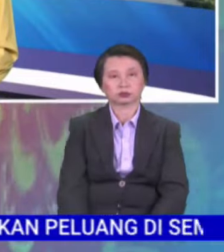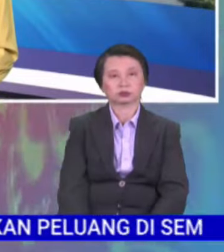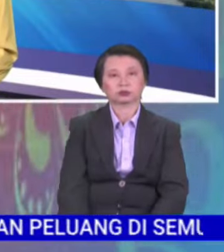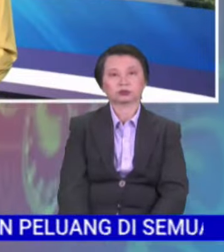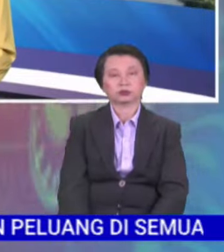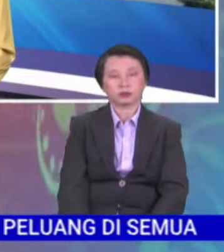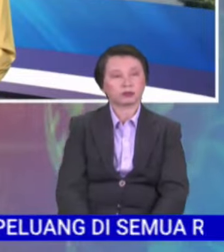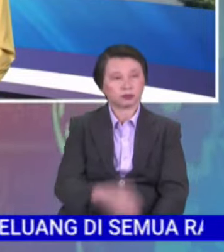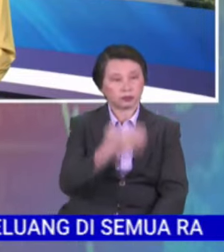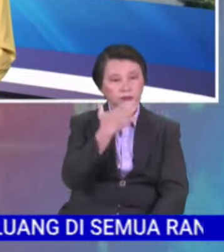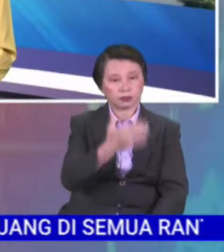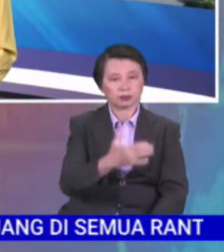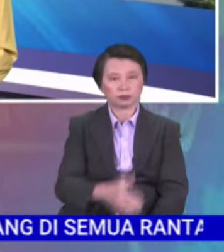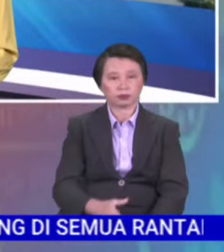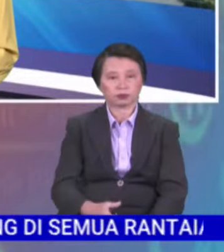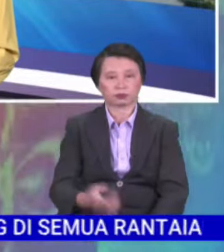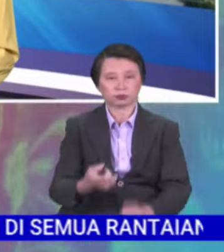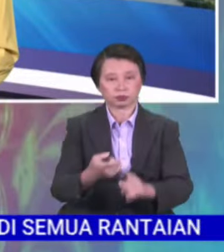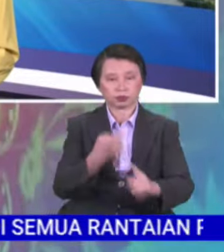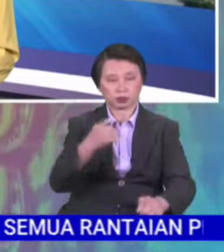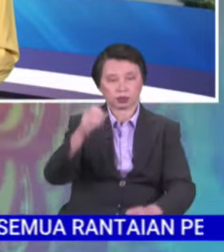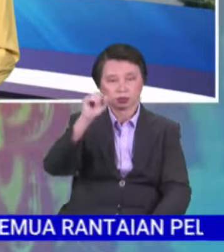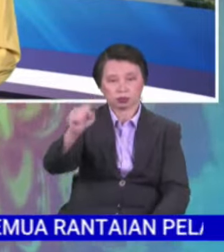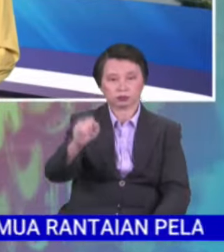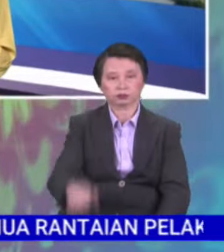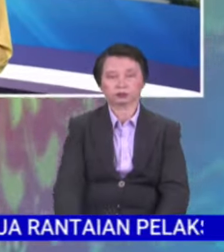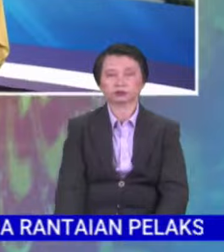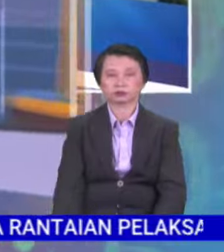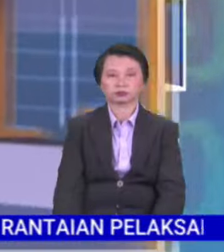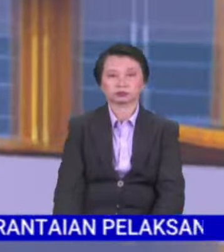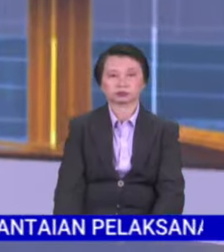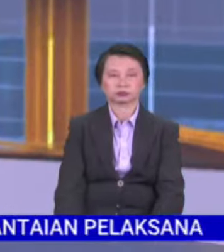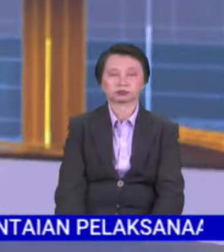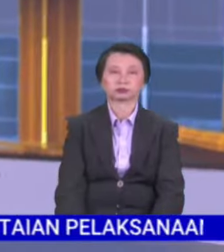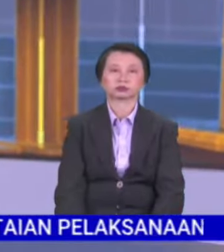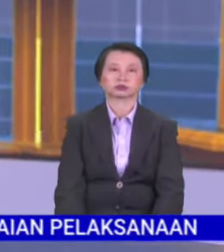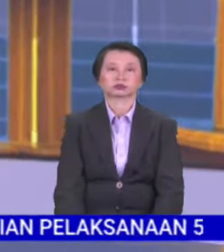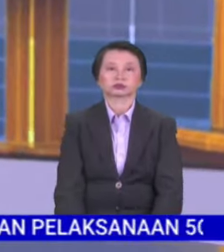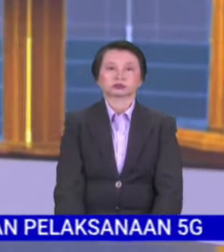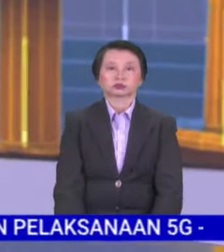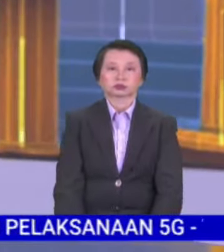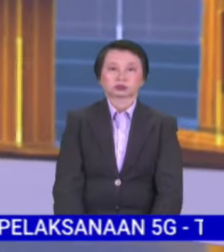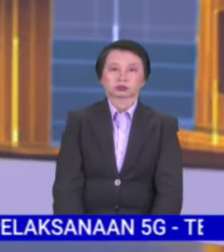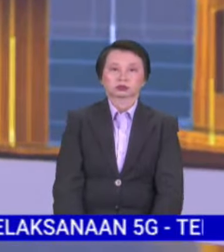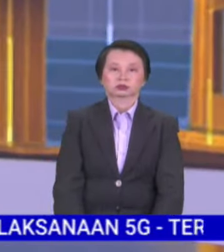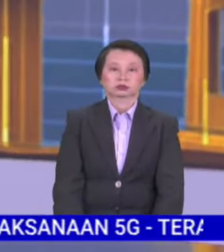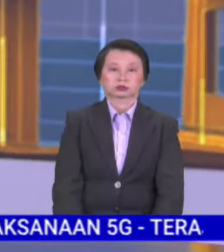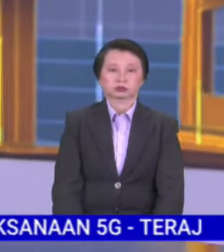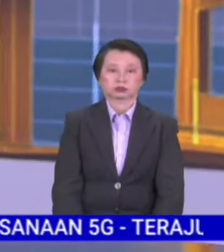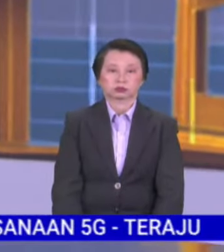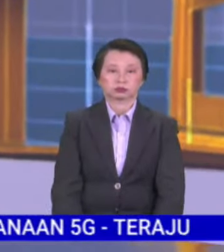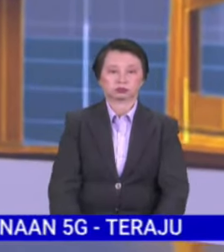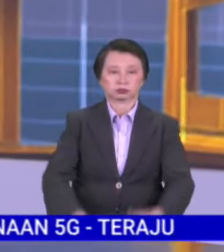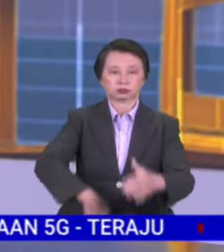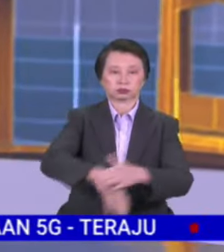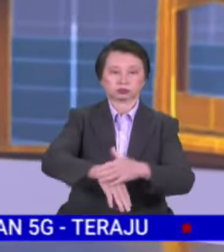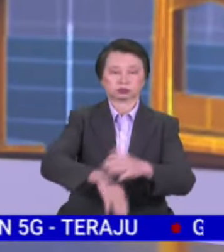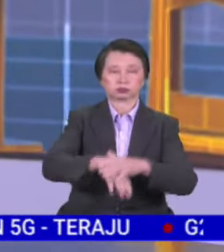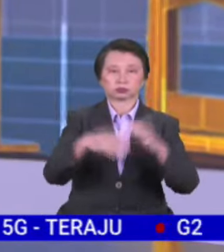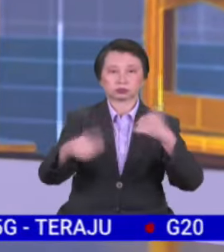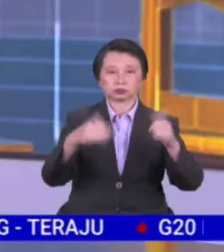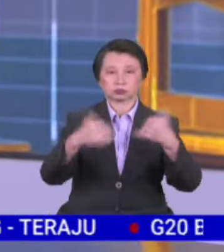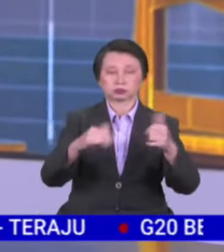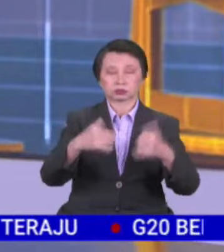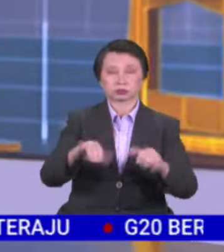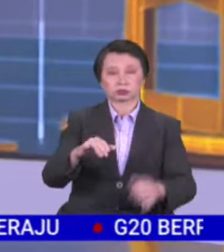Baik, terima kasih Rita. Langsung dari Sabah. Baik, kita ke perkembangan bola sepak. Pemain